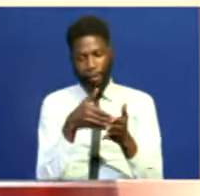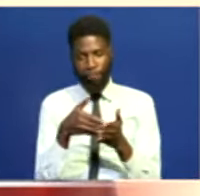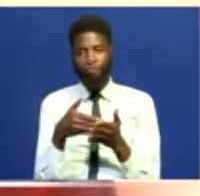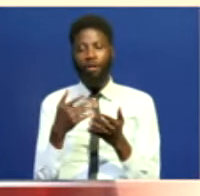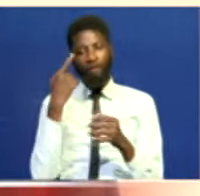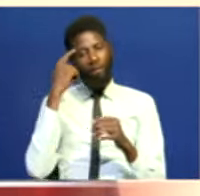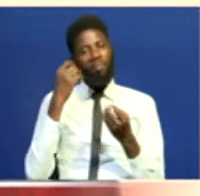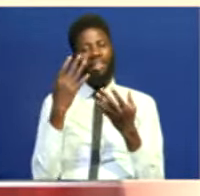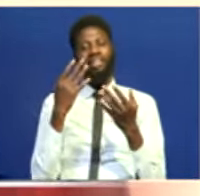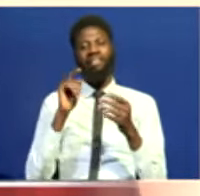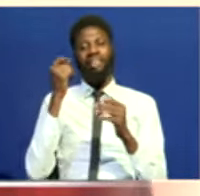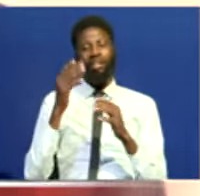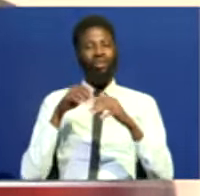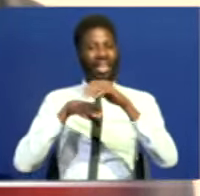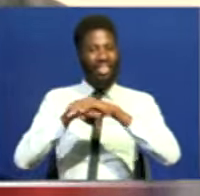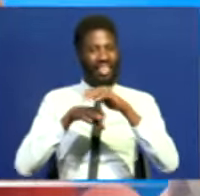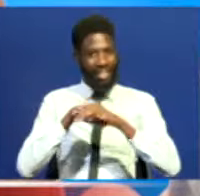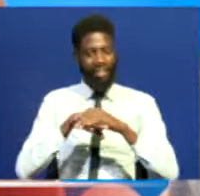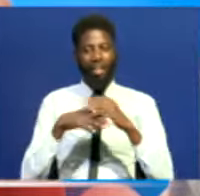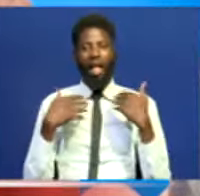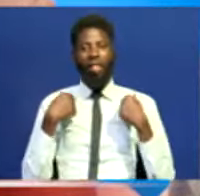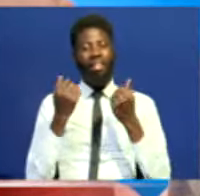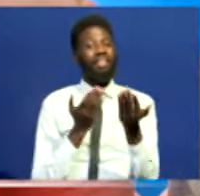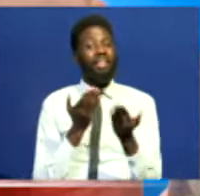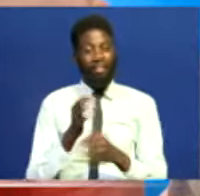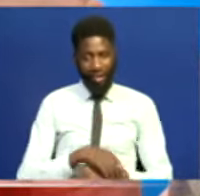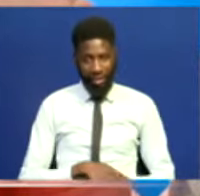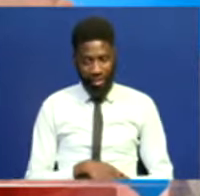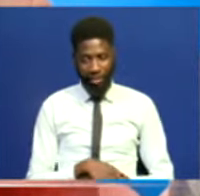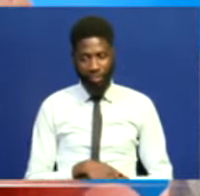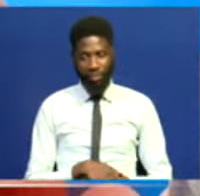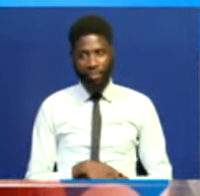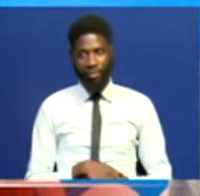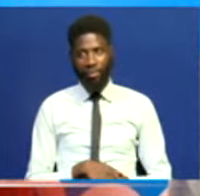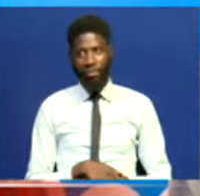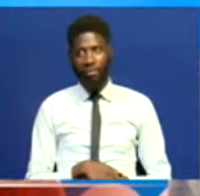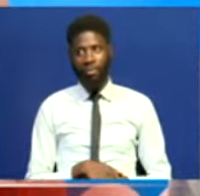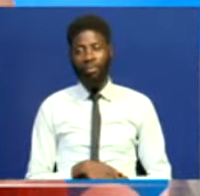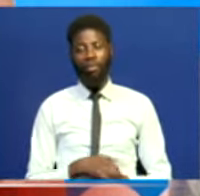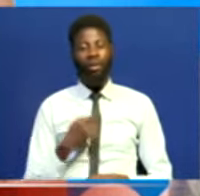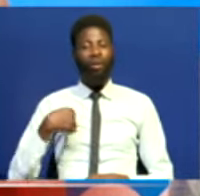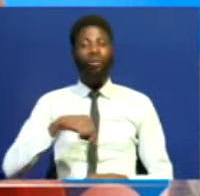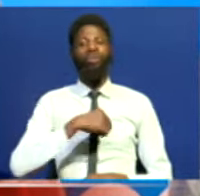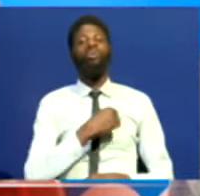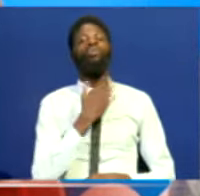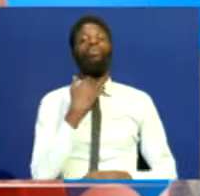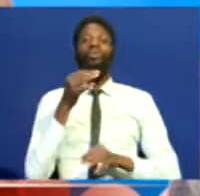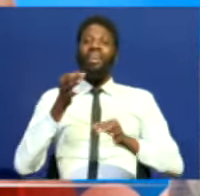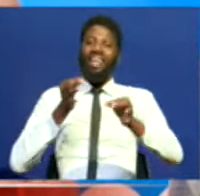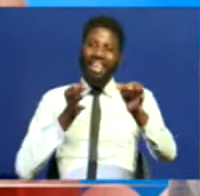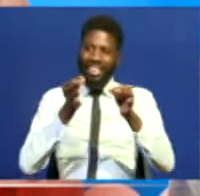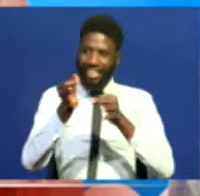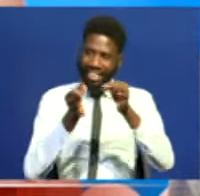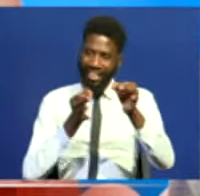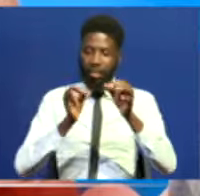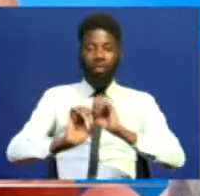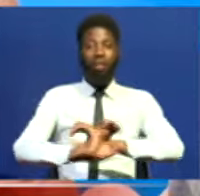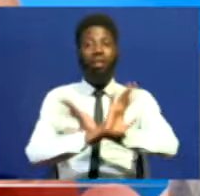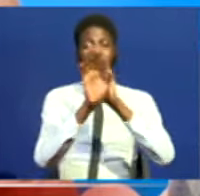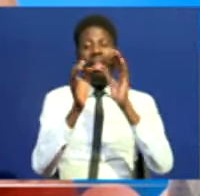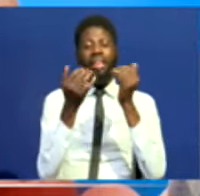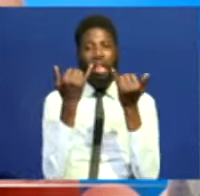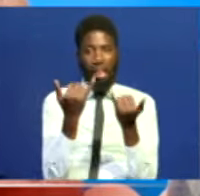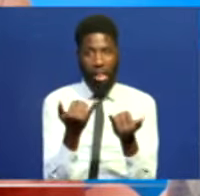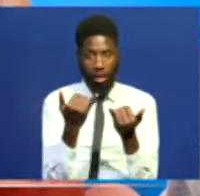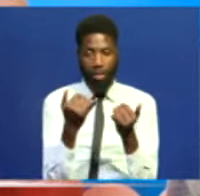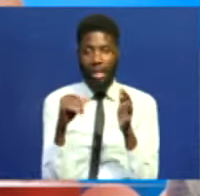serikali itakosa kushughulikia swala hilo. We also want to put it out very clearly that there's an ongoing crisis that we